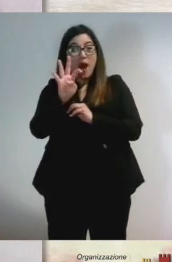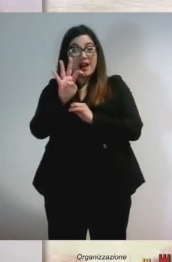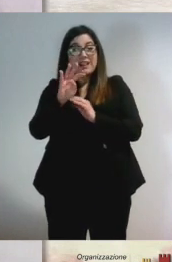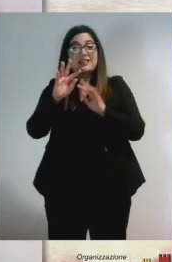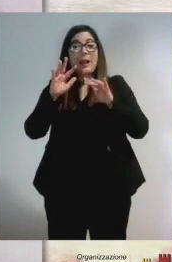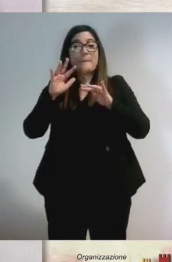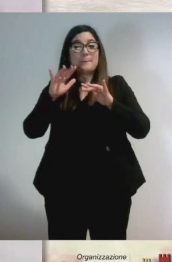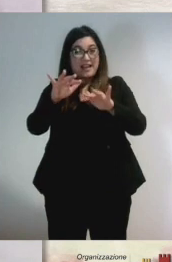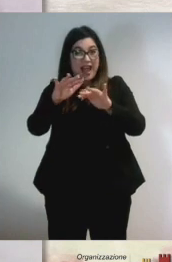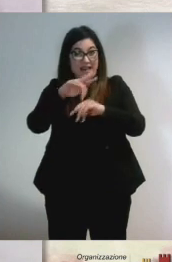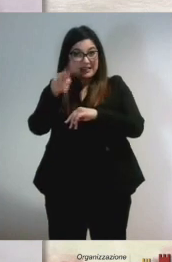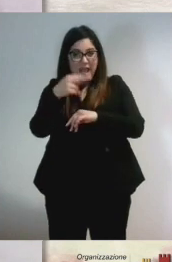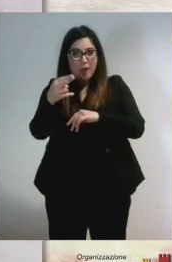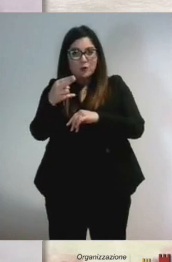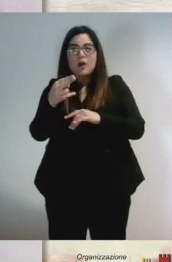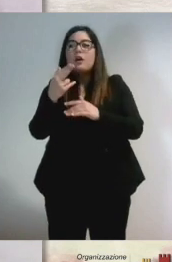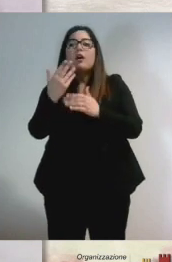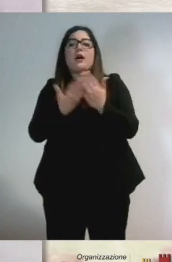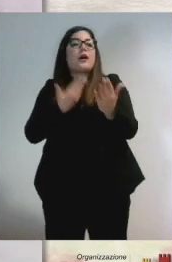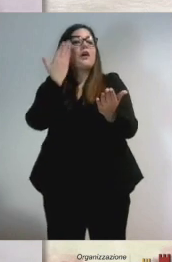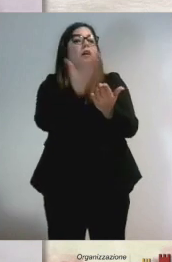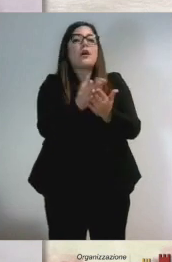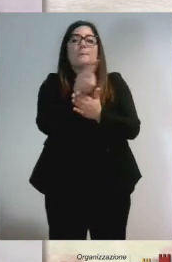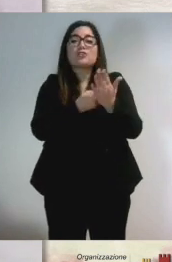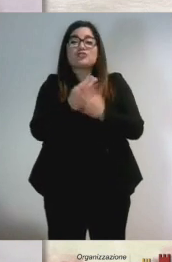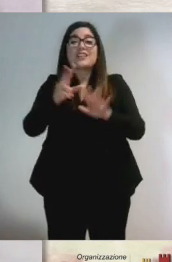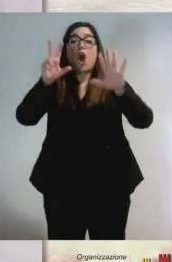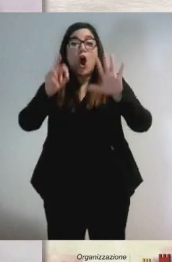80 miliardi di euro quindi abbiamo partecipato